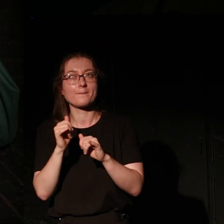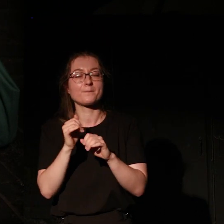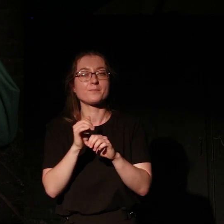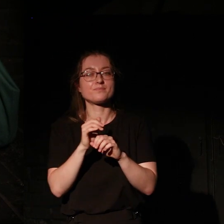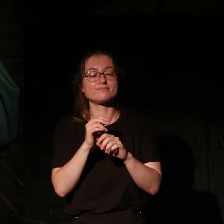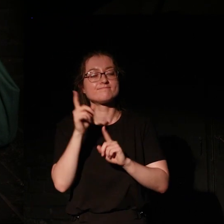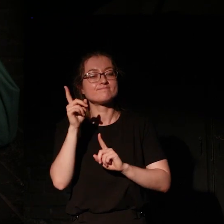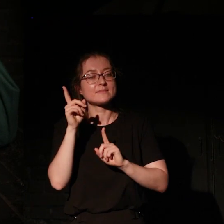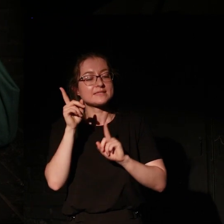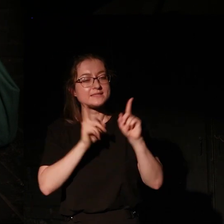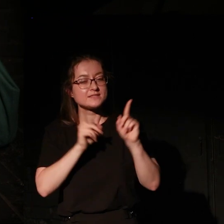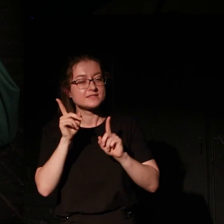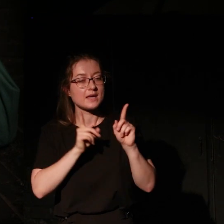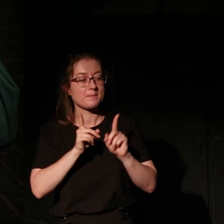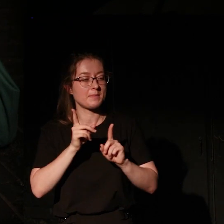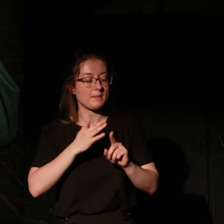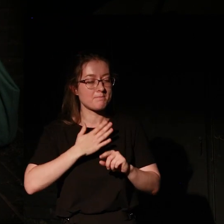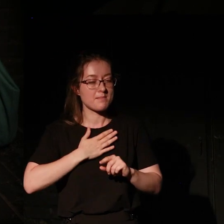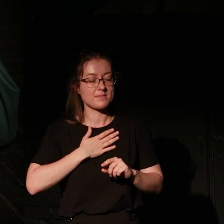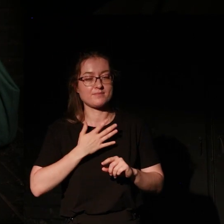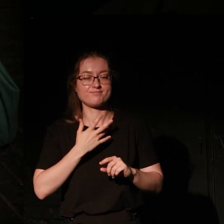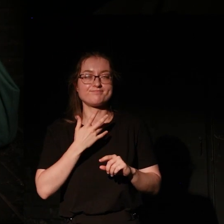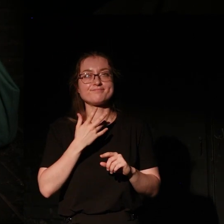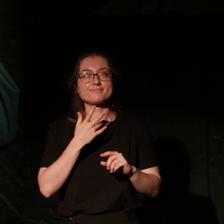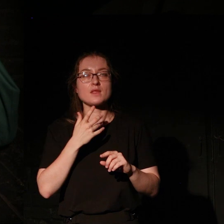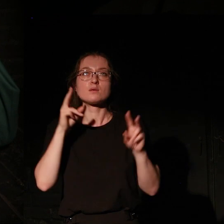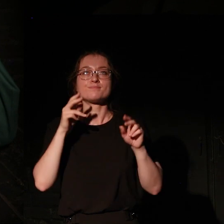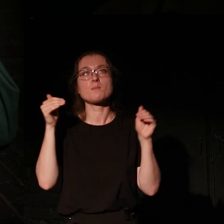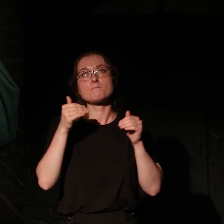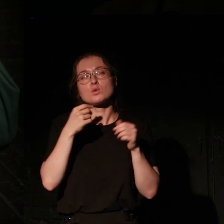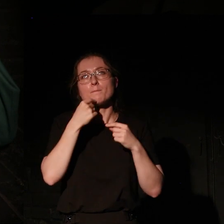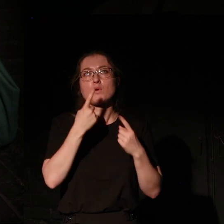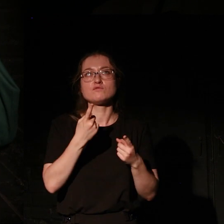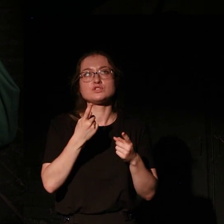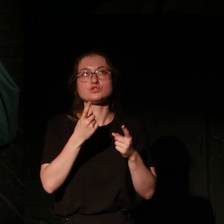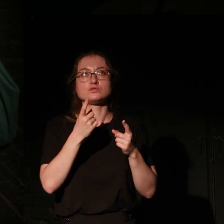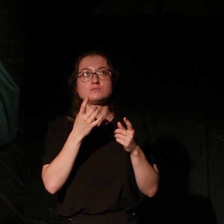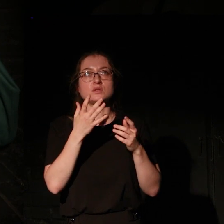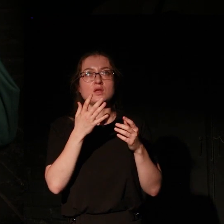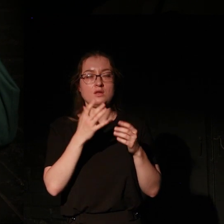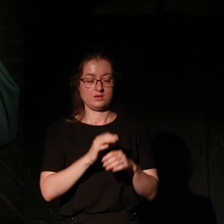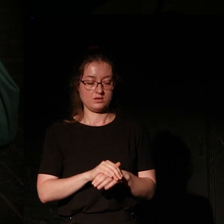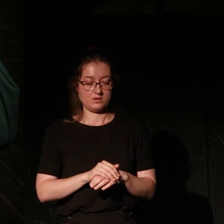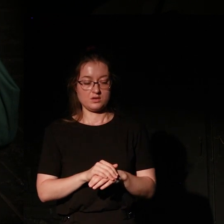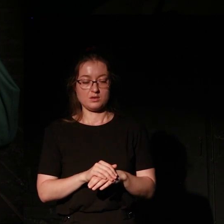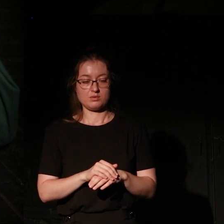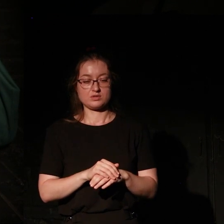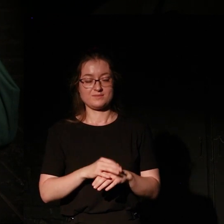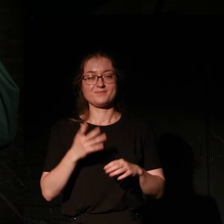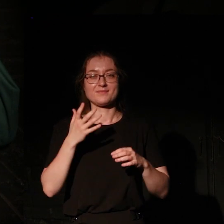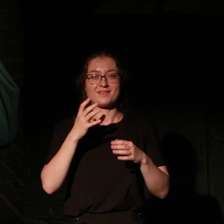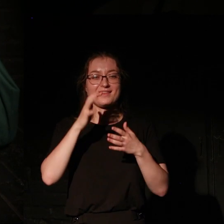taką, nazwijmy to, strukturę koncentryczną, niektórzy nazywają ją